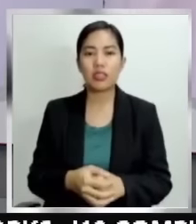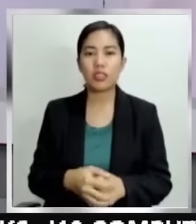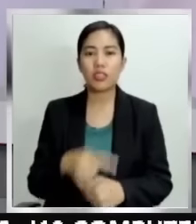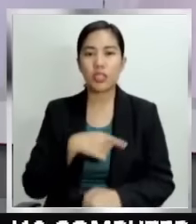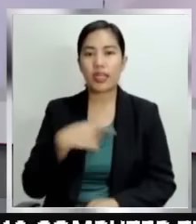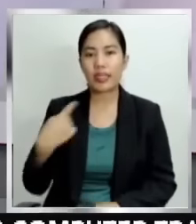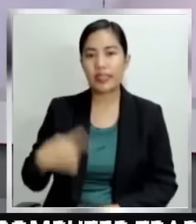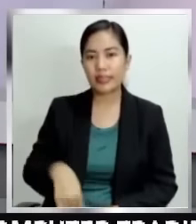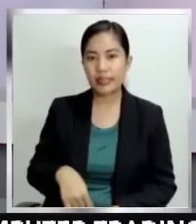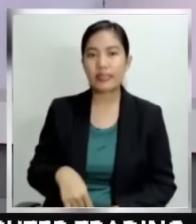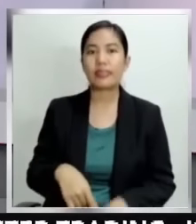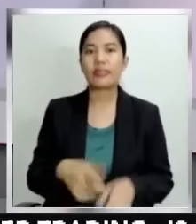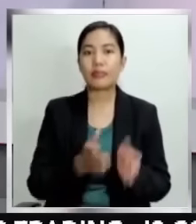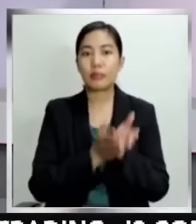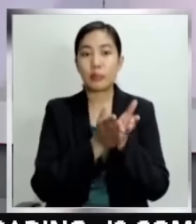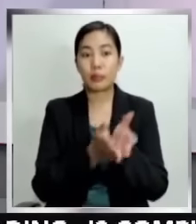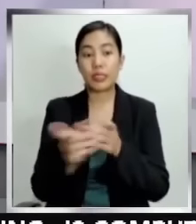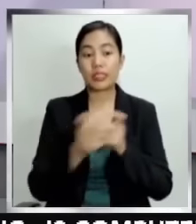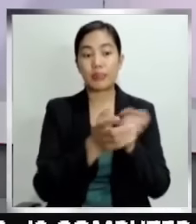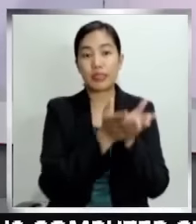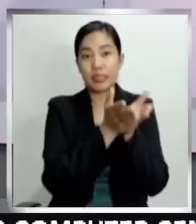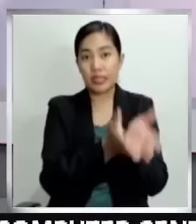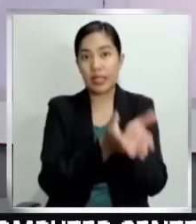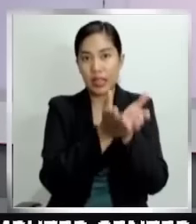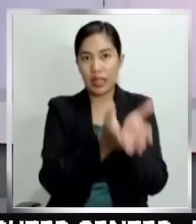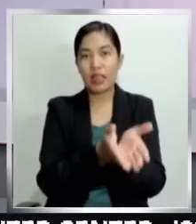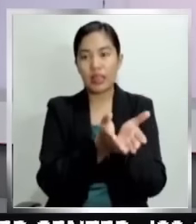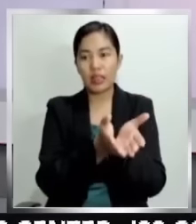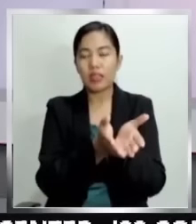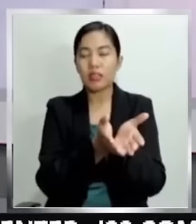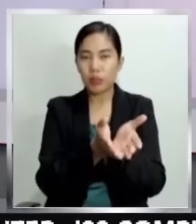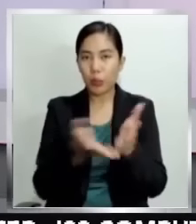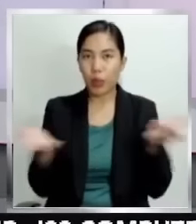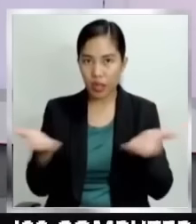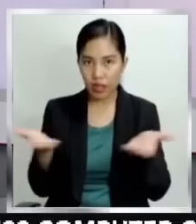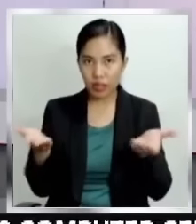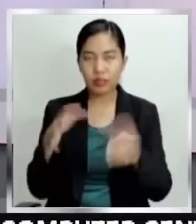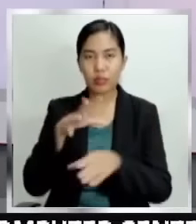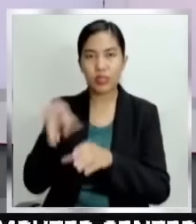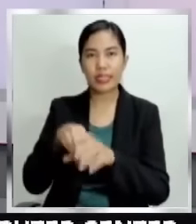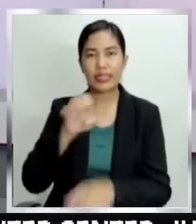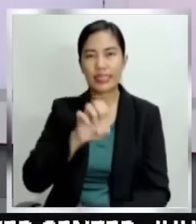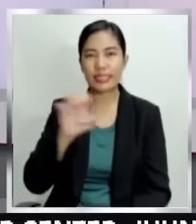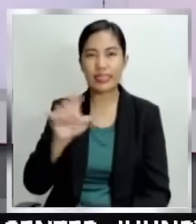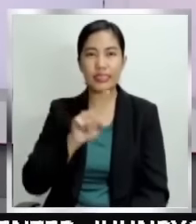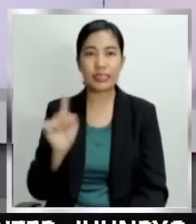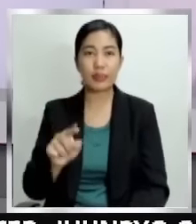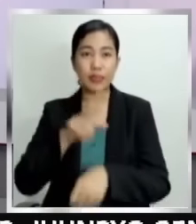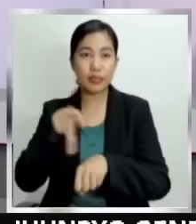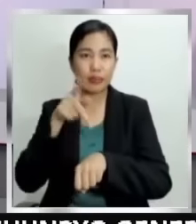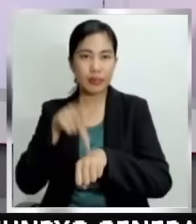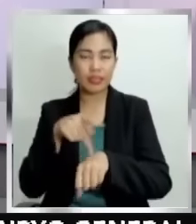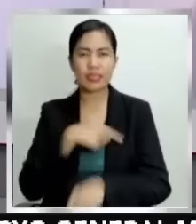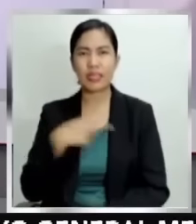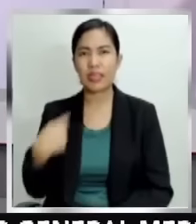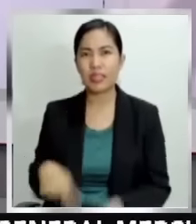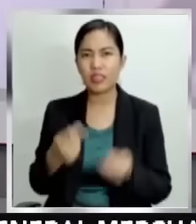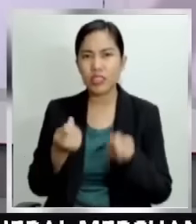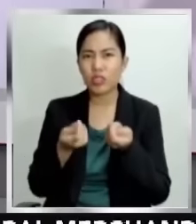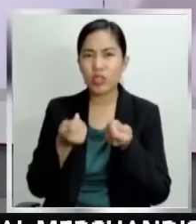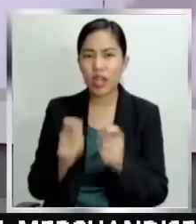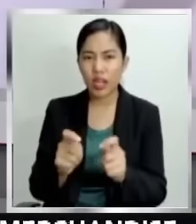vessels sa loob ng exclusive economic zone ng Pilipinas. Sinusubukan din umano ng China na magkaroon ng presensya